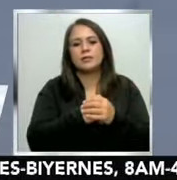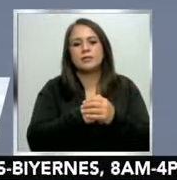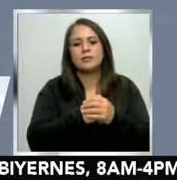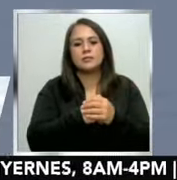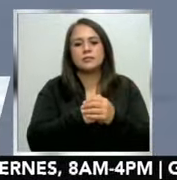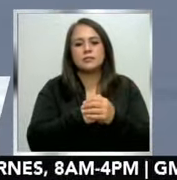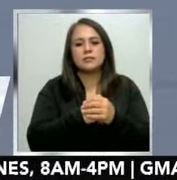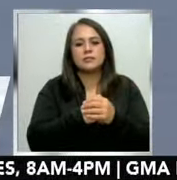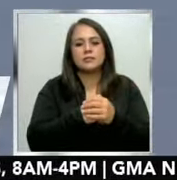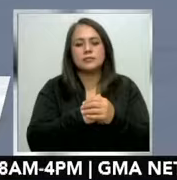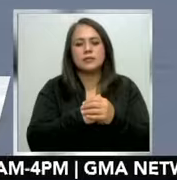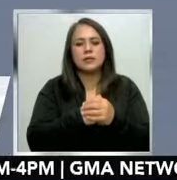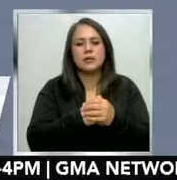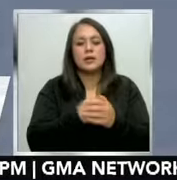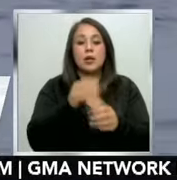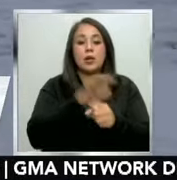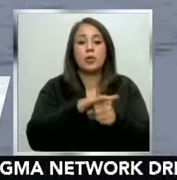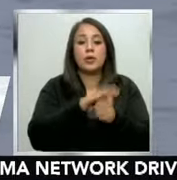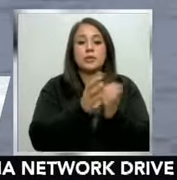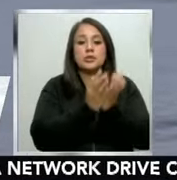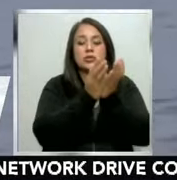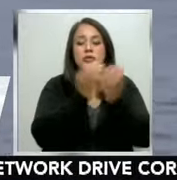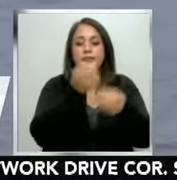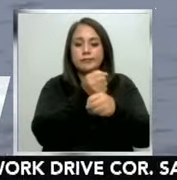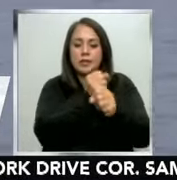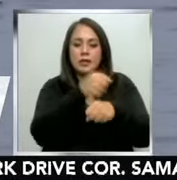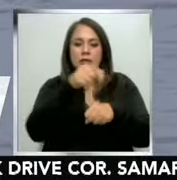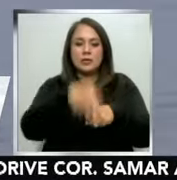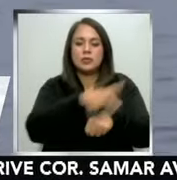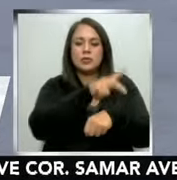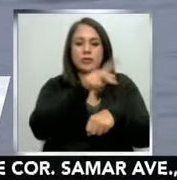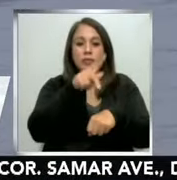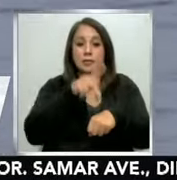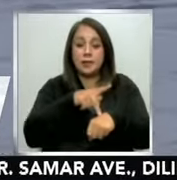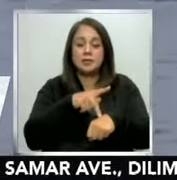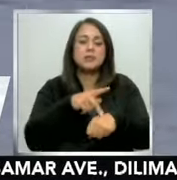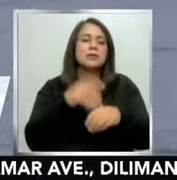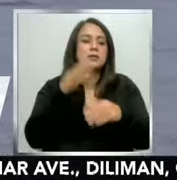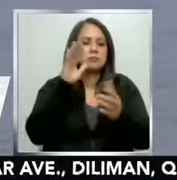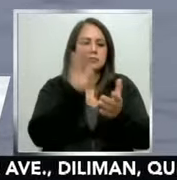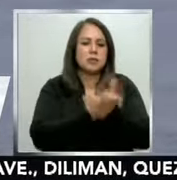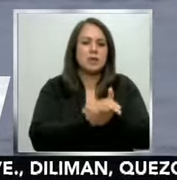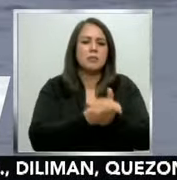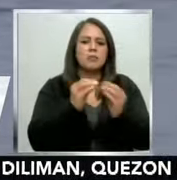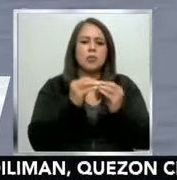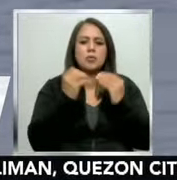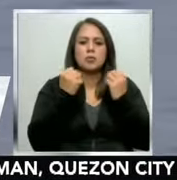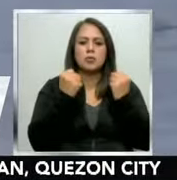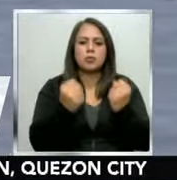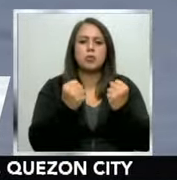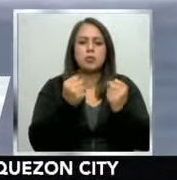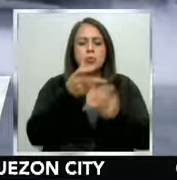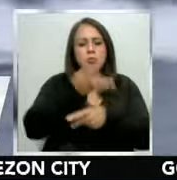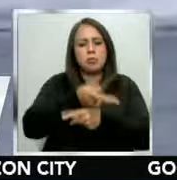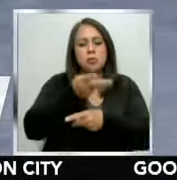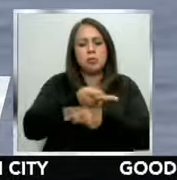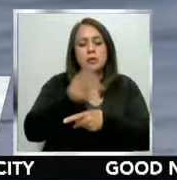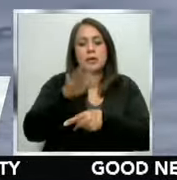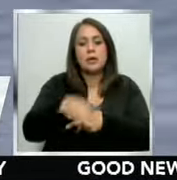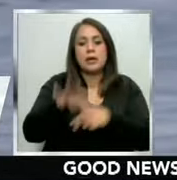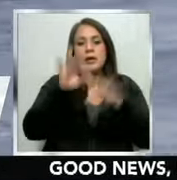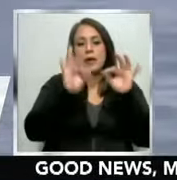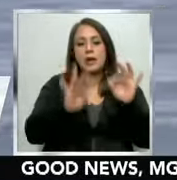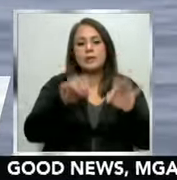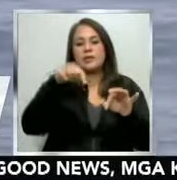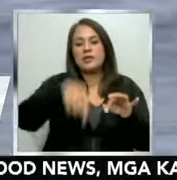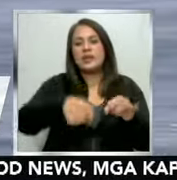Ang mga local shipbuilders sa bansa naniniwala namang mas mapapalakas ang pagbabantay sa ating teritoryo kung dito na lang bilhin